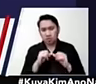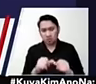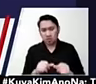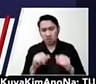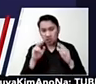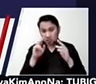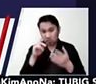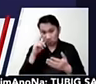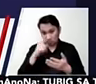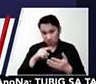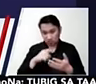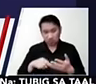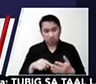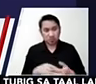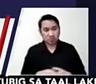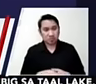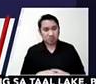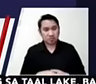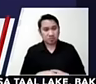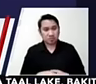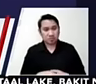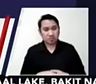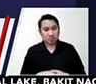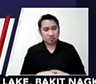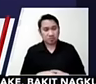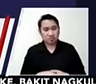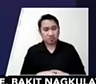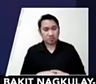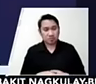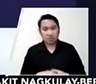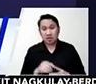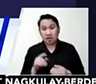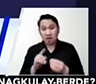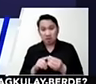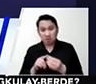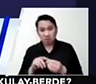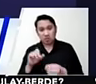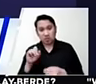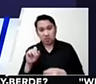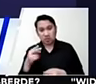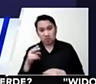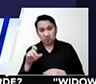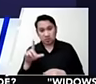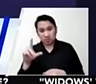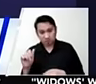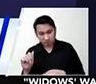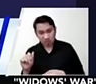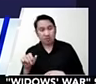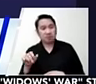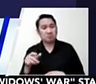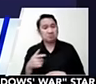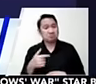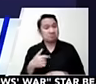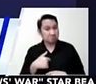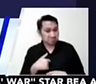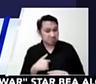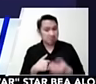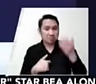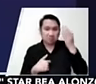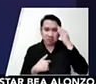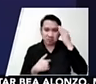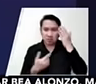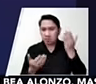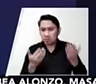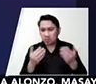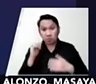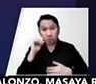kanyang qualified trafficking in persons case. Kaya ano naman, kay Sheila Guo, ang sa kaalaman ko, baka bukas or sa isang